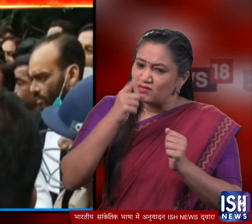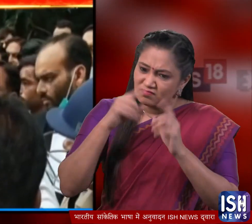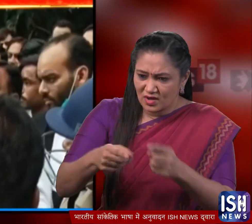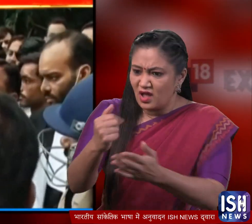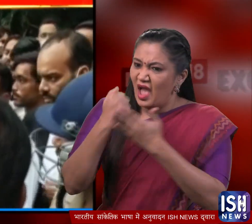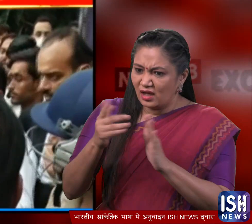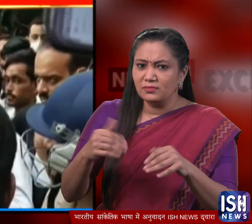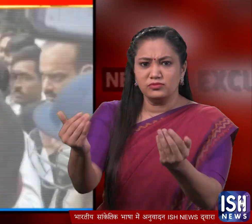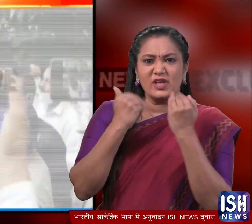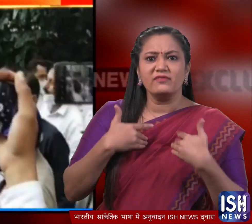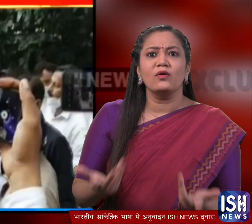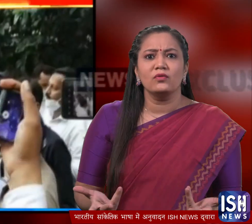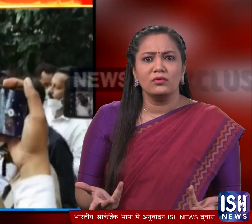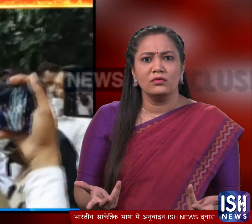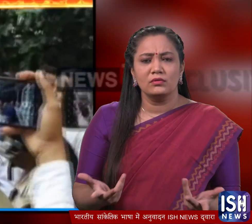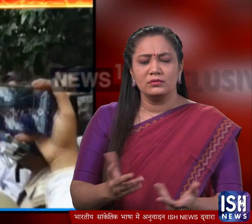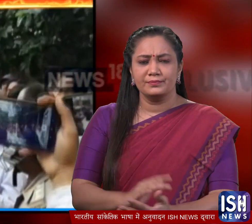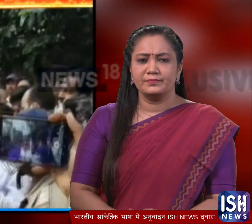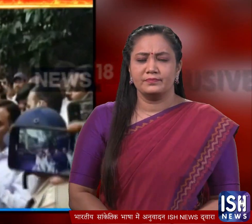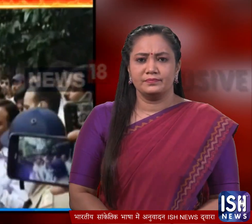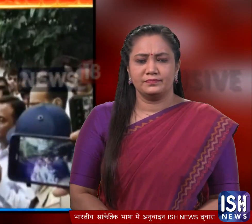अपनी सुरक्षा की मांग करते दिखे।